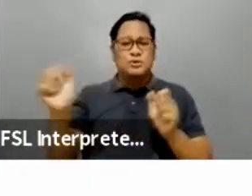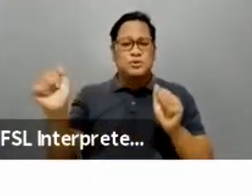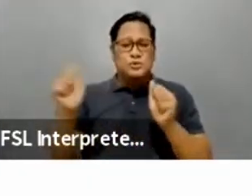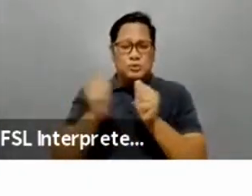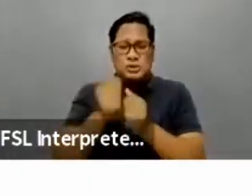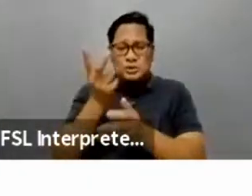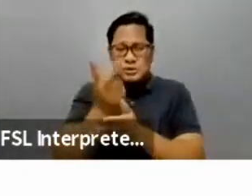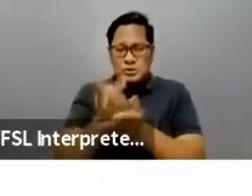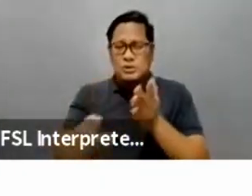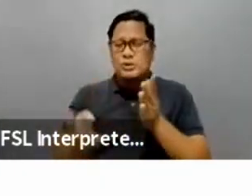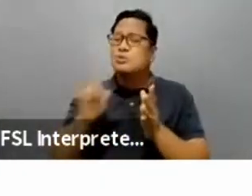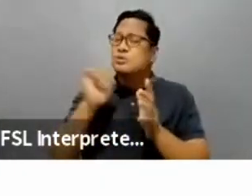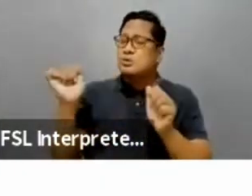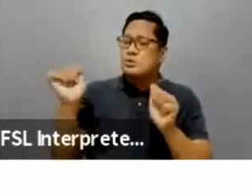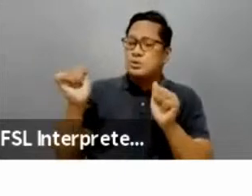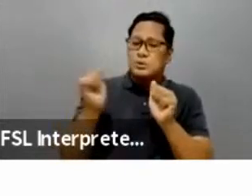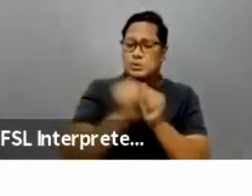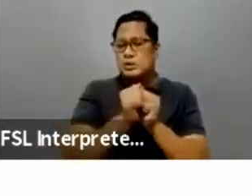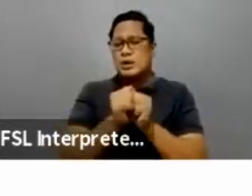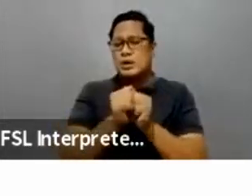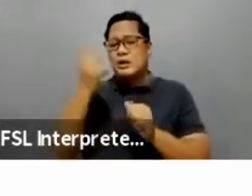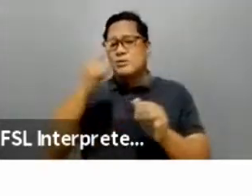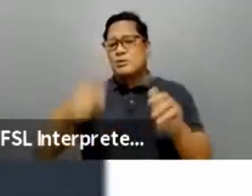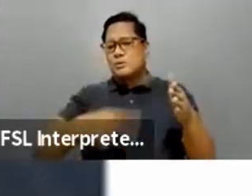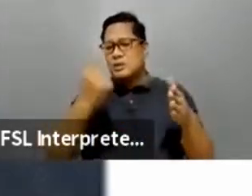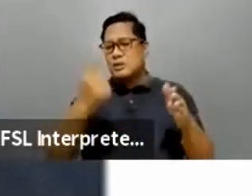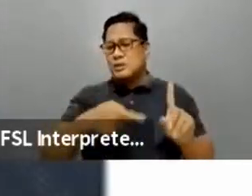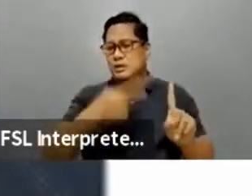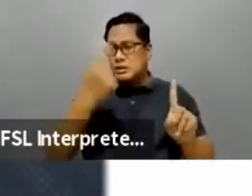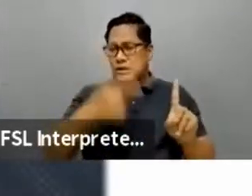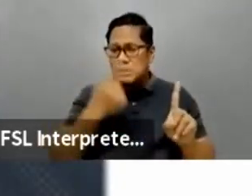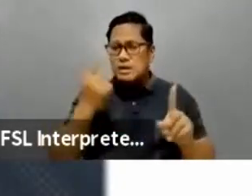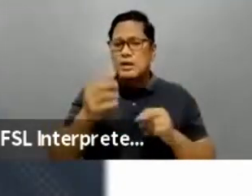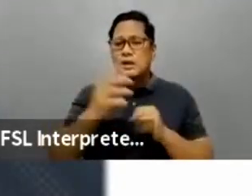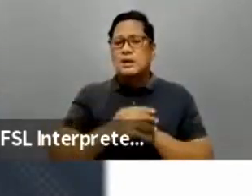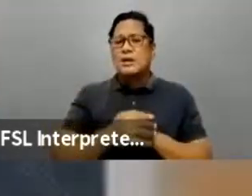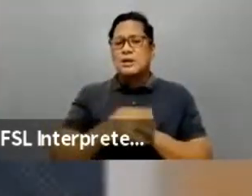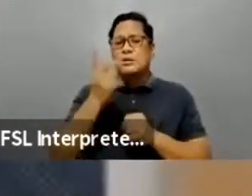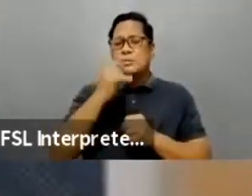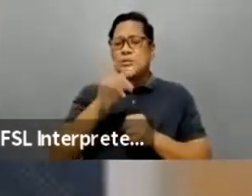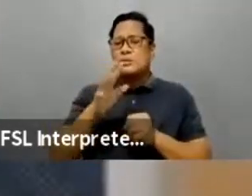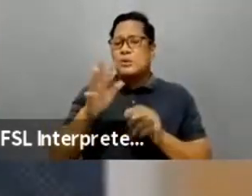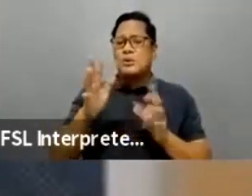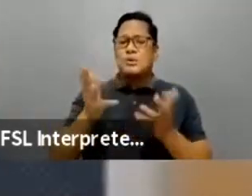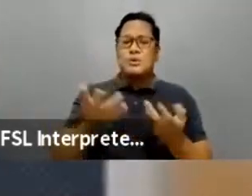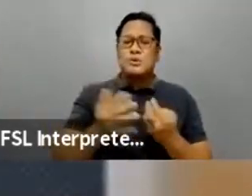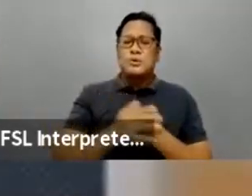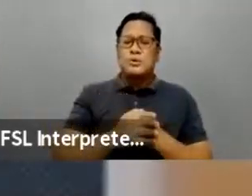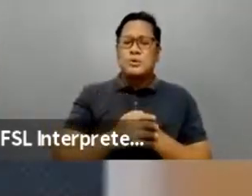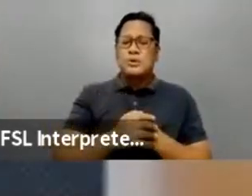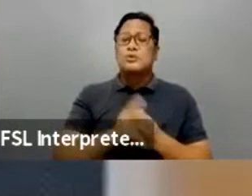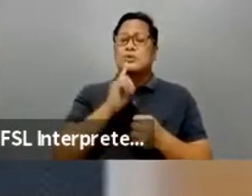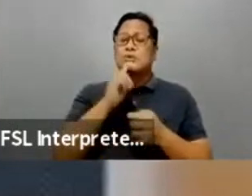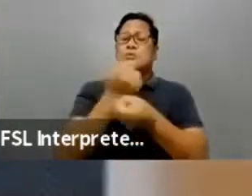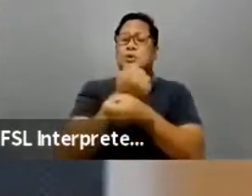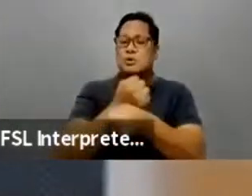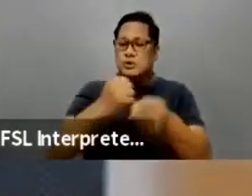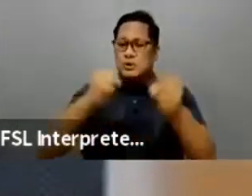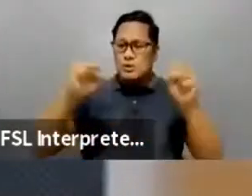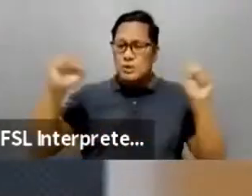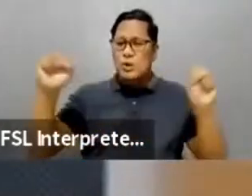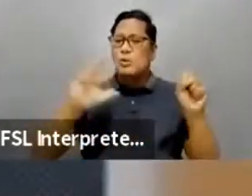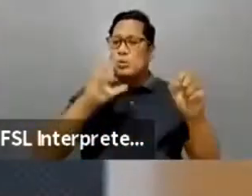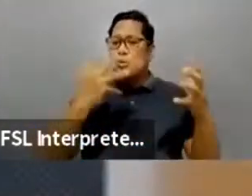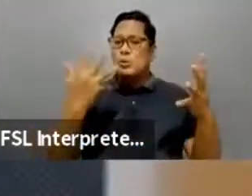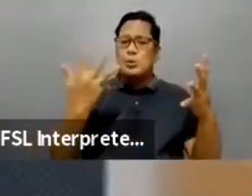ka namin sa pagtuligsa sa tanang panghahalay. Palayain mo ang mga ikinulong